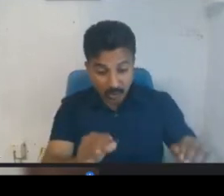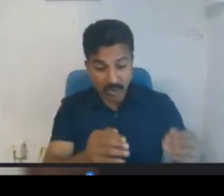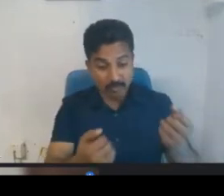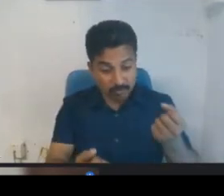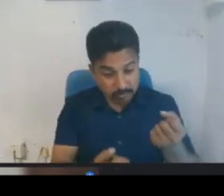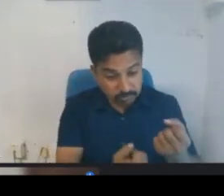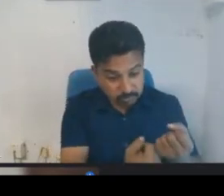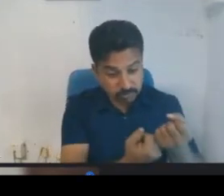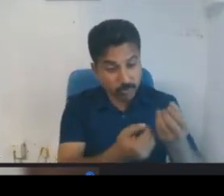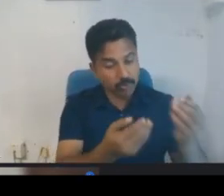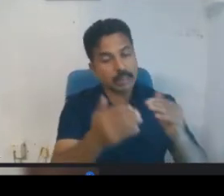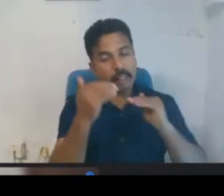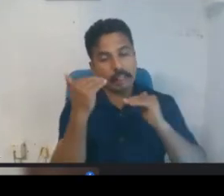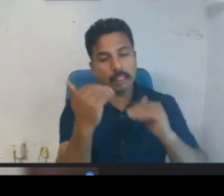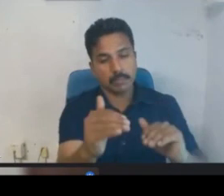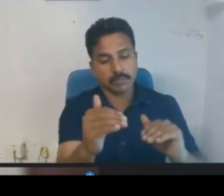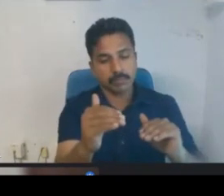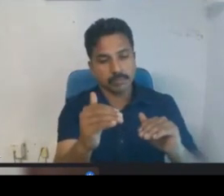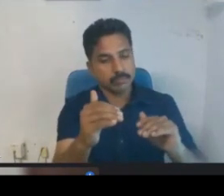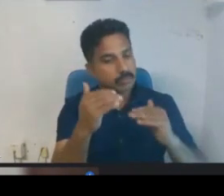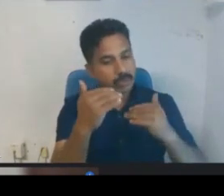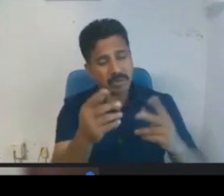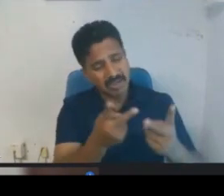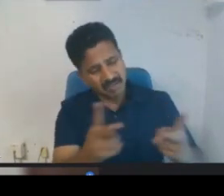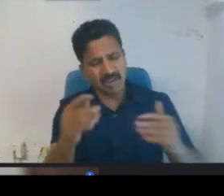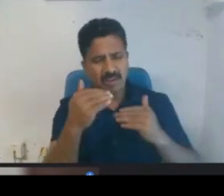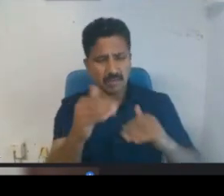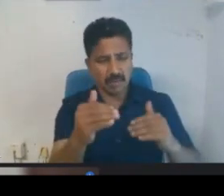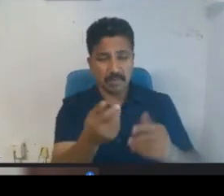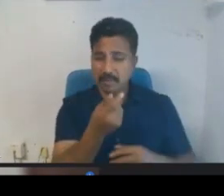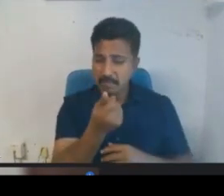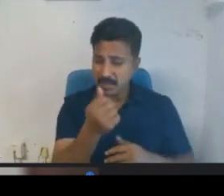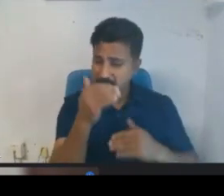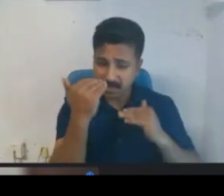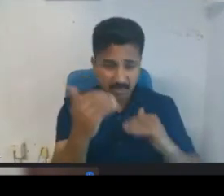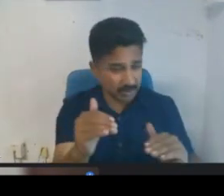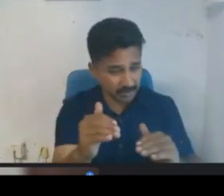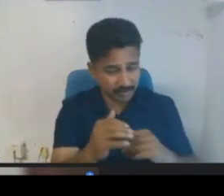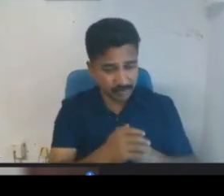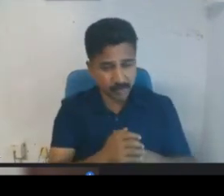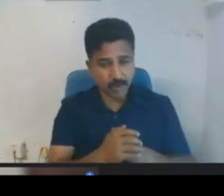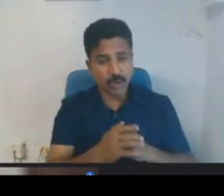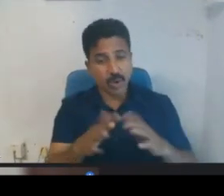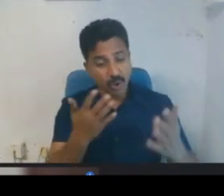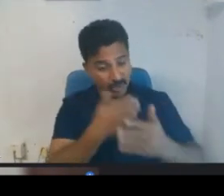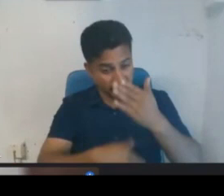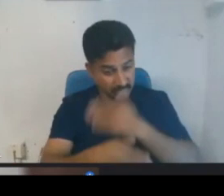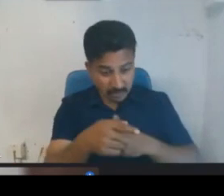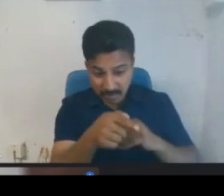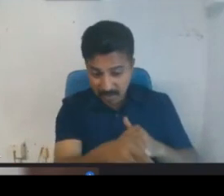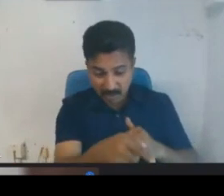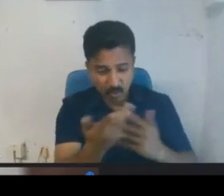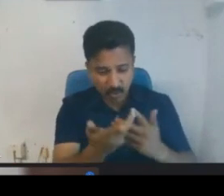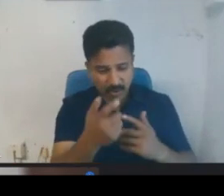സംരക്ഷിക്കാനുള്ള നിങ്ങൾക്ക് ഒരുപാട് പരിമിതികൾ ഉണ്ടാകാം, അത് പല രീതിയിലുണ്ടാകാം. സാമ്പത്തികമായിട്ടായിരിക്കാം, ആ ഭിന്നശേഷിയെ